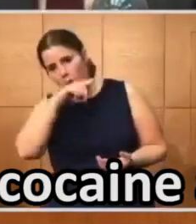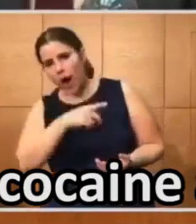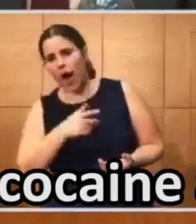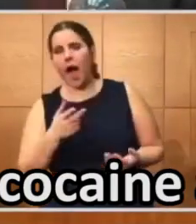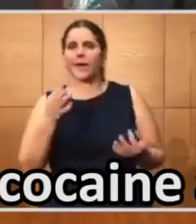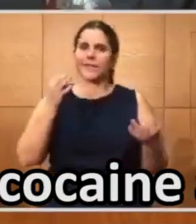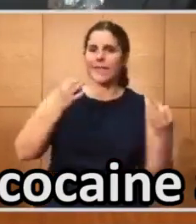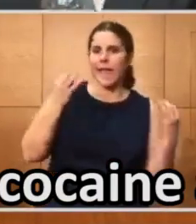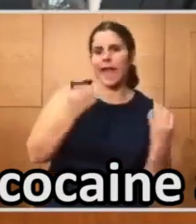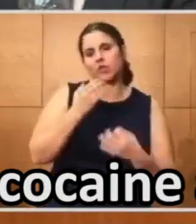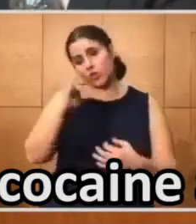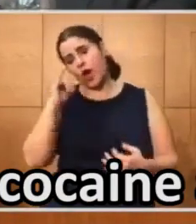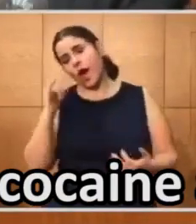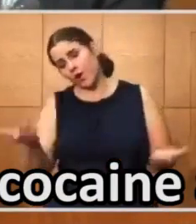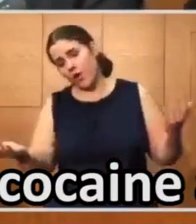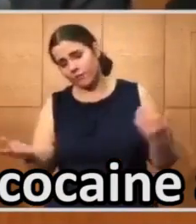ty všechny věci.